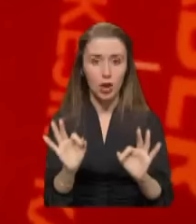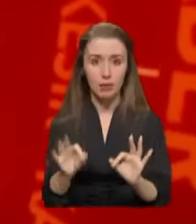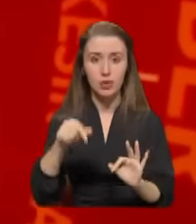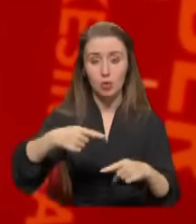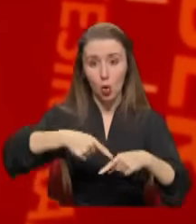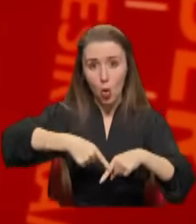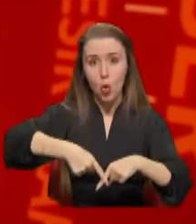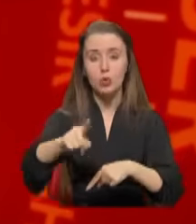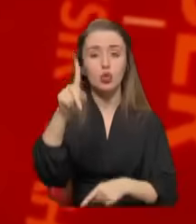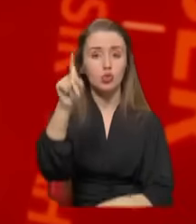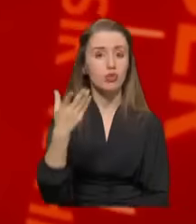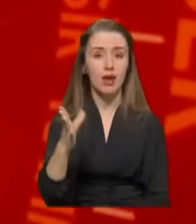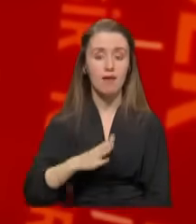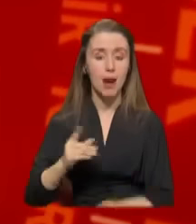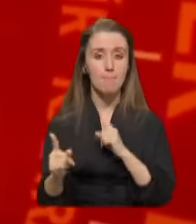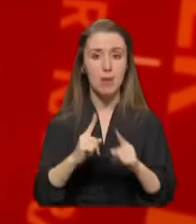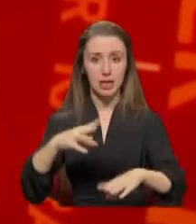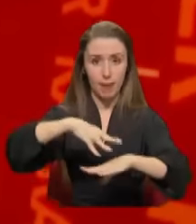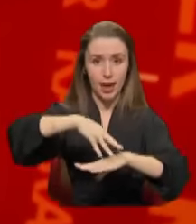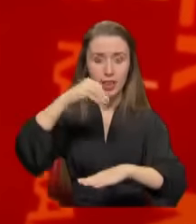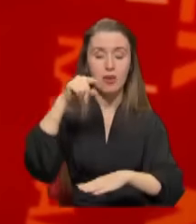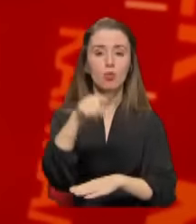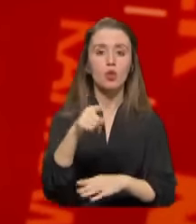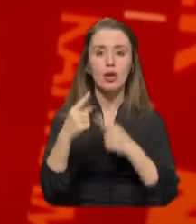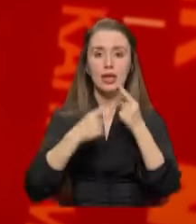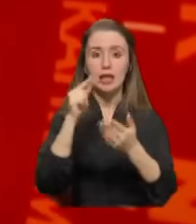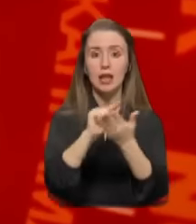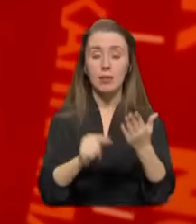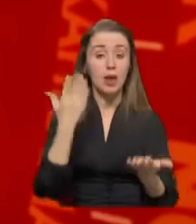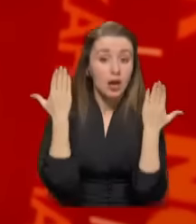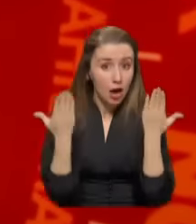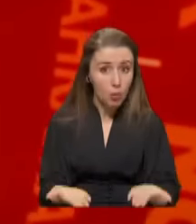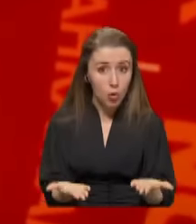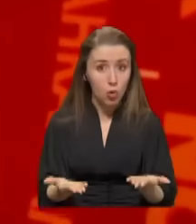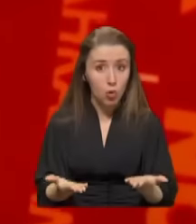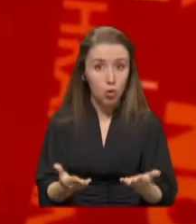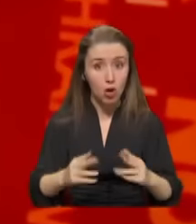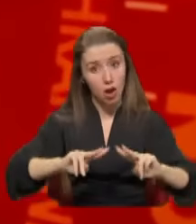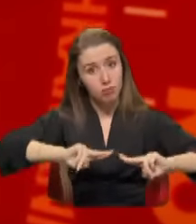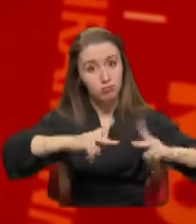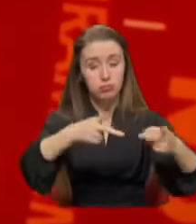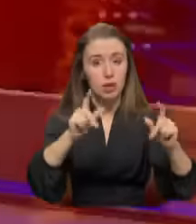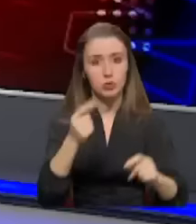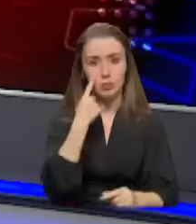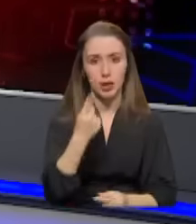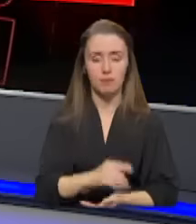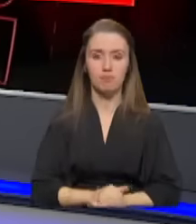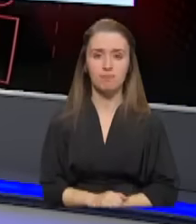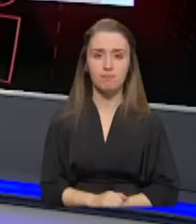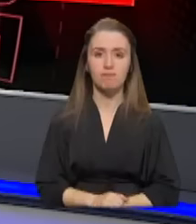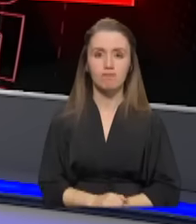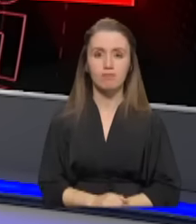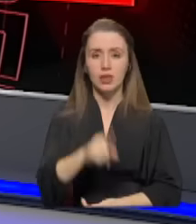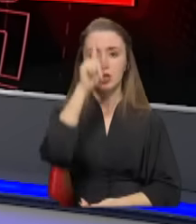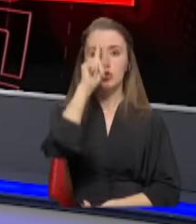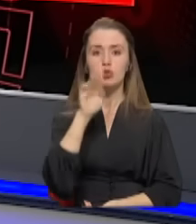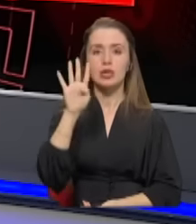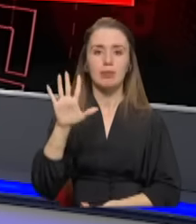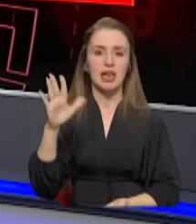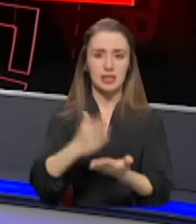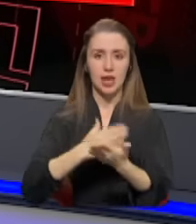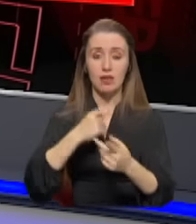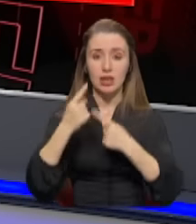Şimdi önümüzdeki soru, mahkeme heyeti bu iddianameyi kabul mü edecek, iade mi edecek? Efendim, 145